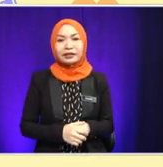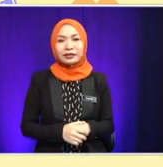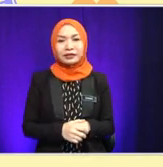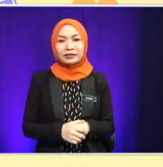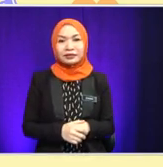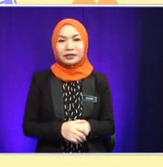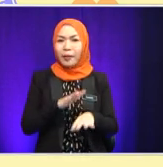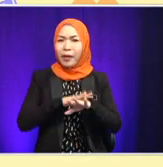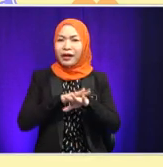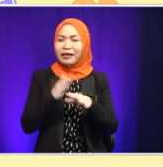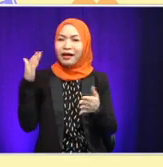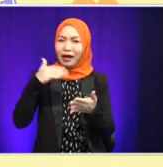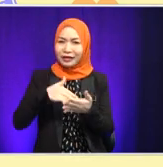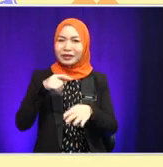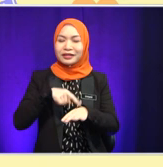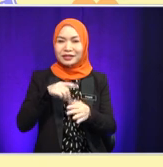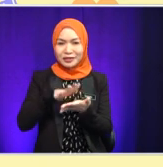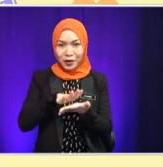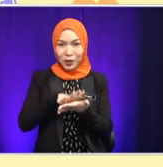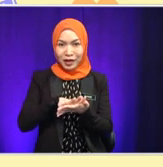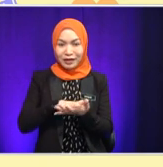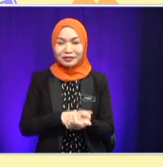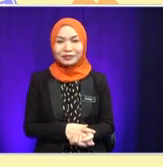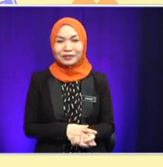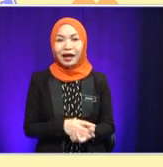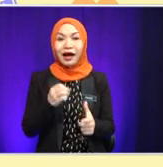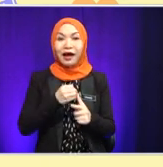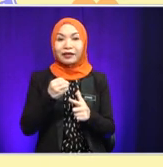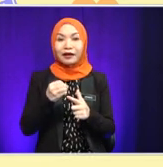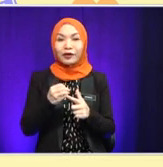di sekolah ataupun di taman perumahan